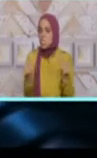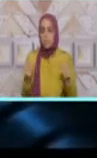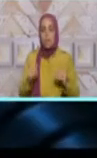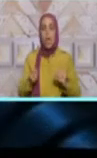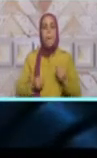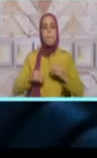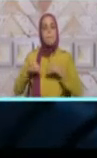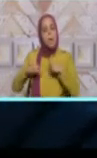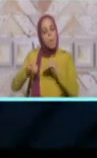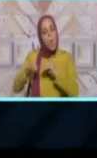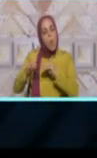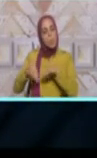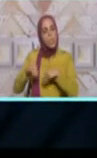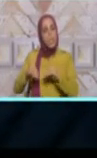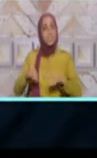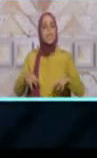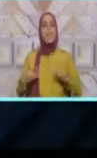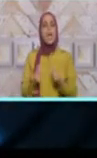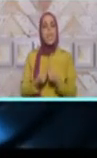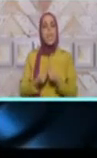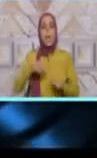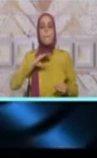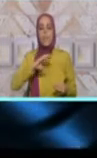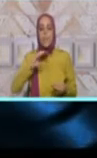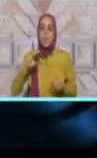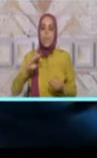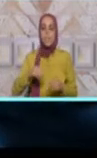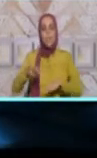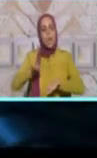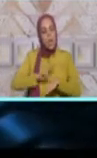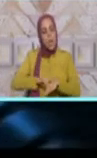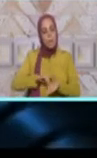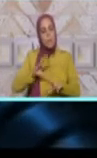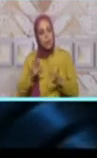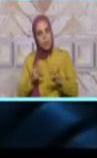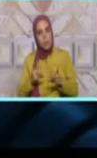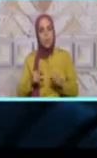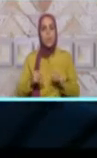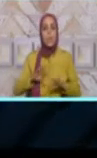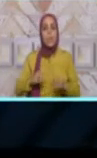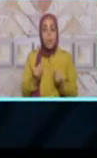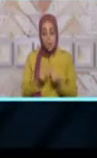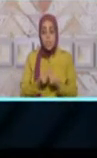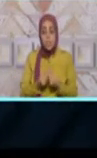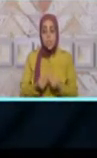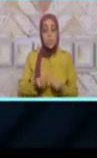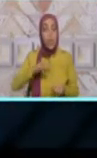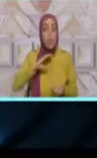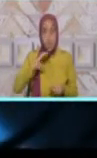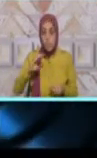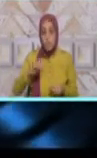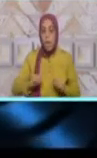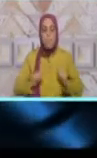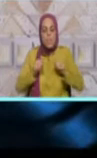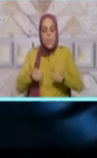منتجاته مطلوبة. الرئيس عبد الفتاح السيسي الحقيقة على مدى عقود قلنا كان في مطالب الرئيس السنه ده،